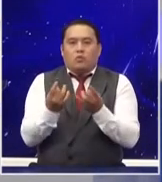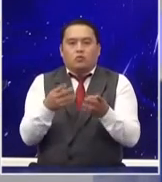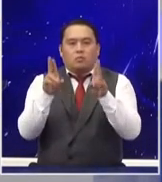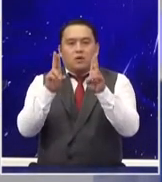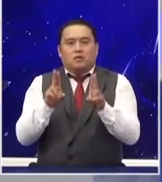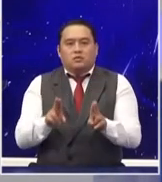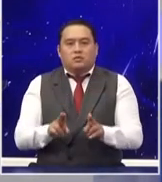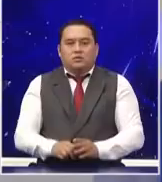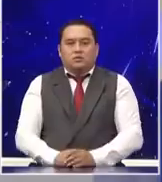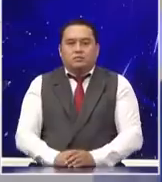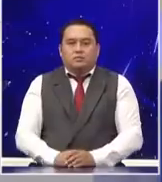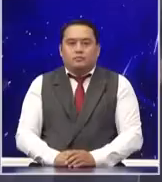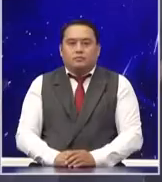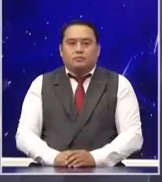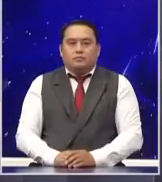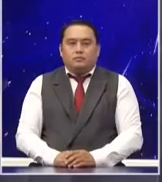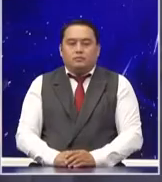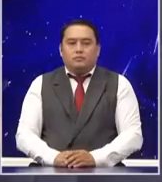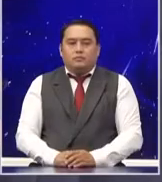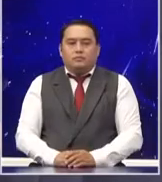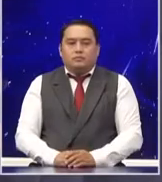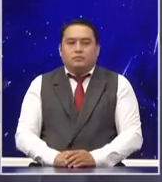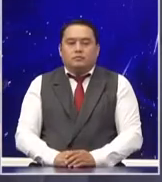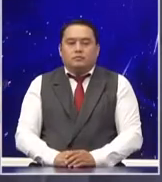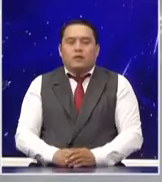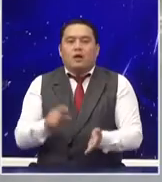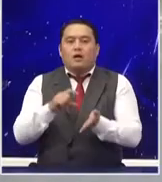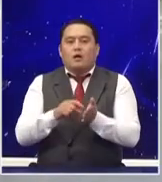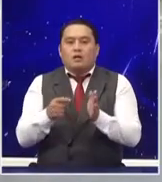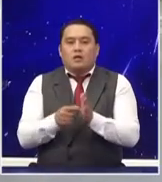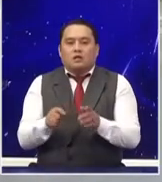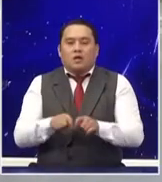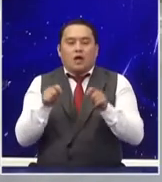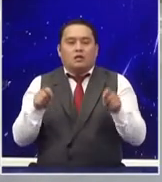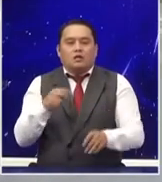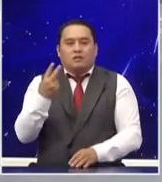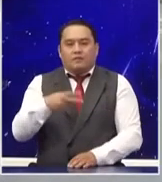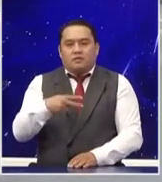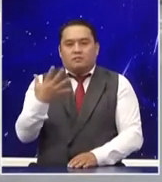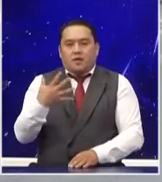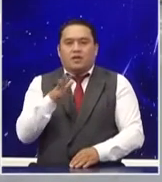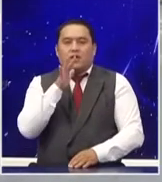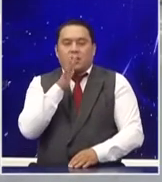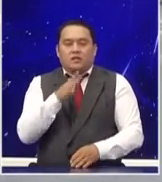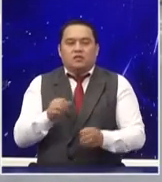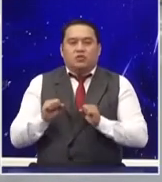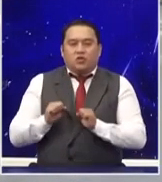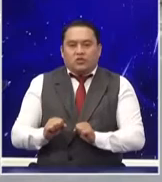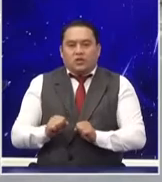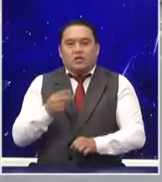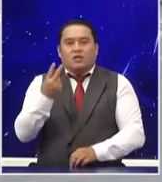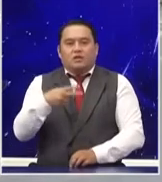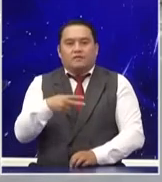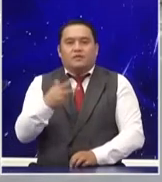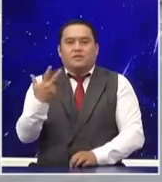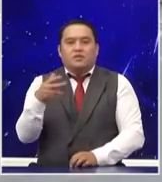элементарных правил безопасности. Кадетский класс сформирован в канун 25-летия органов гражданской защиты. Сейчас там обучаются